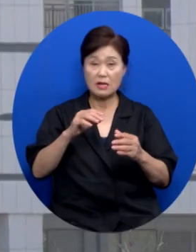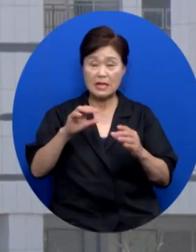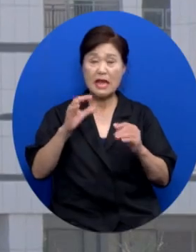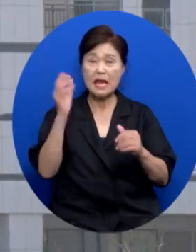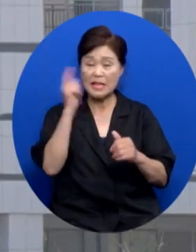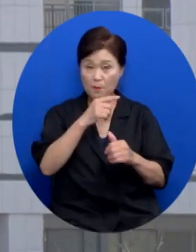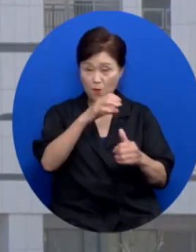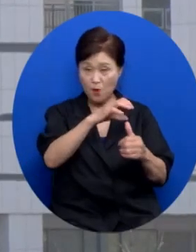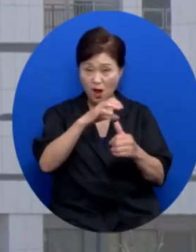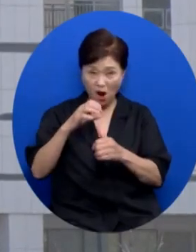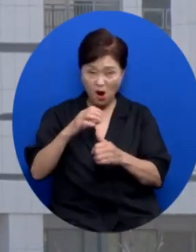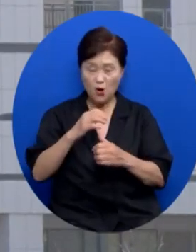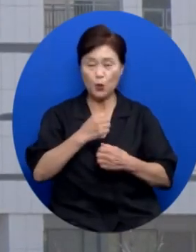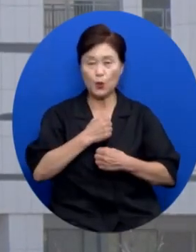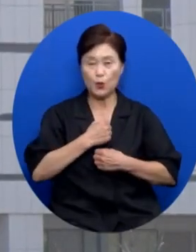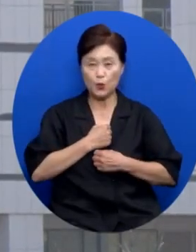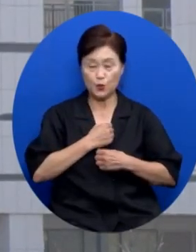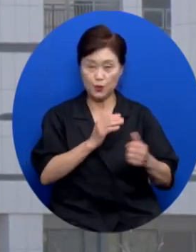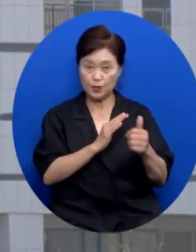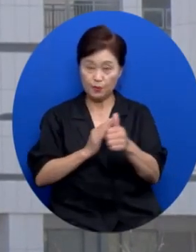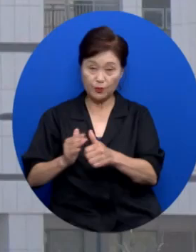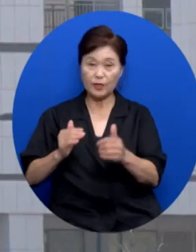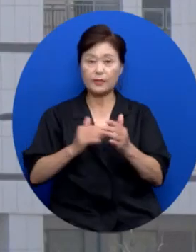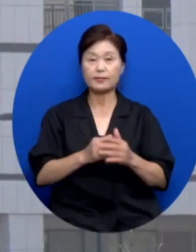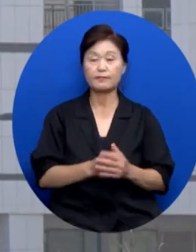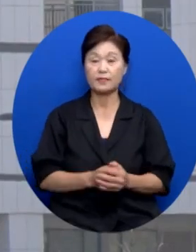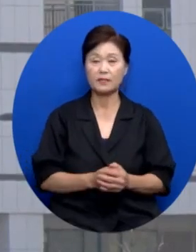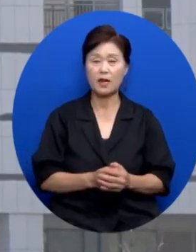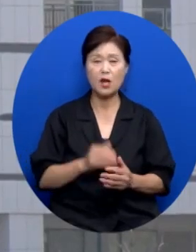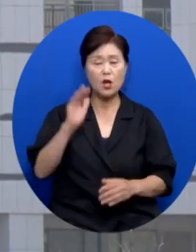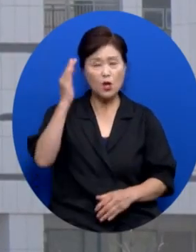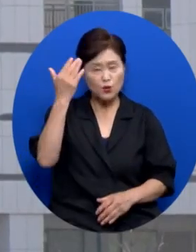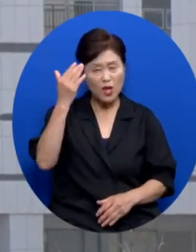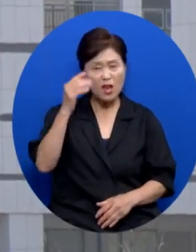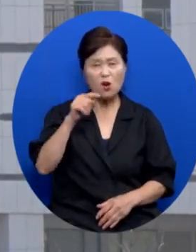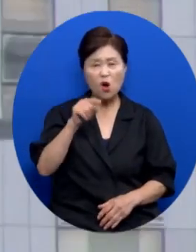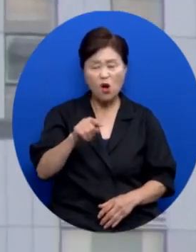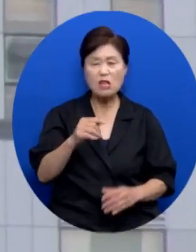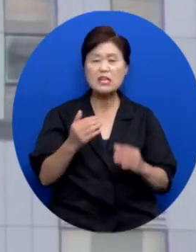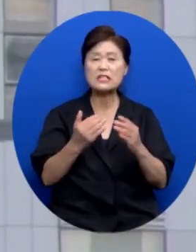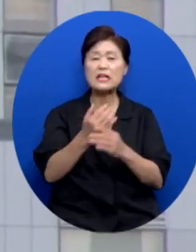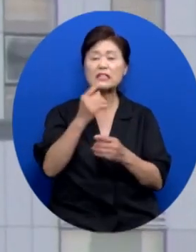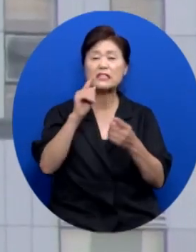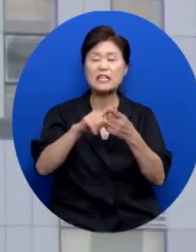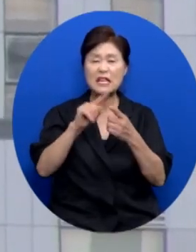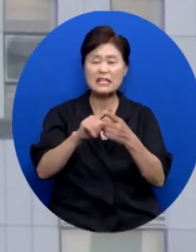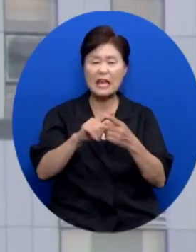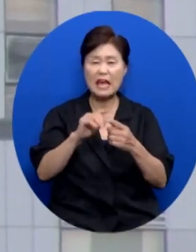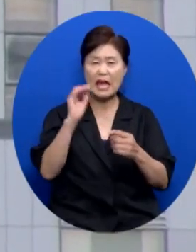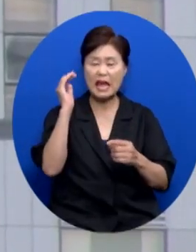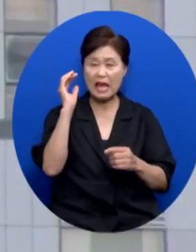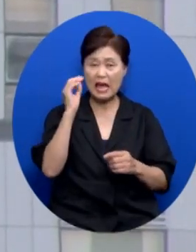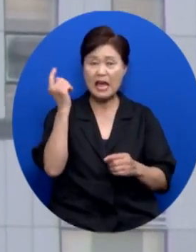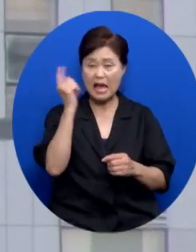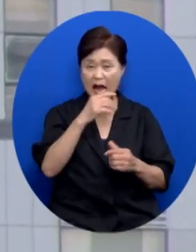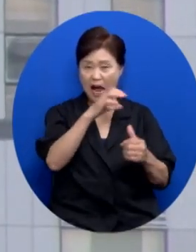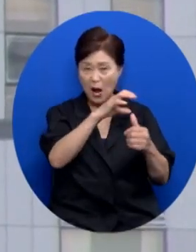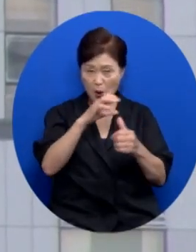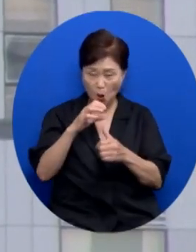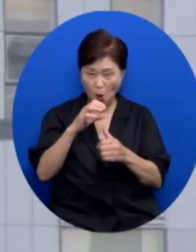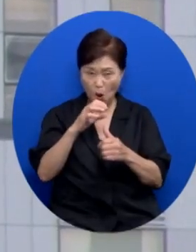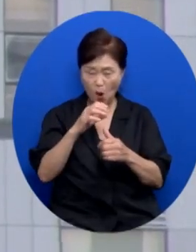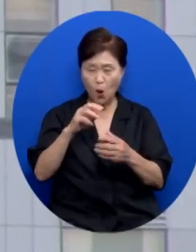당부했습니다 과기부와 한국 인터넷 진흥원은 최근 티온 위매프 환불 사태를 악용한 스미싱 유포 정황이